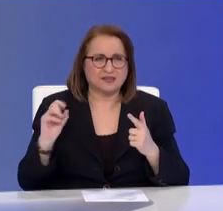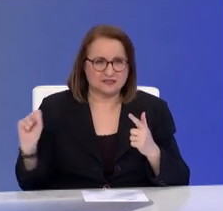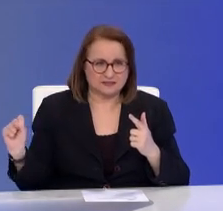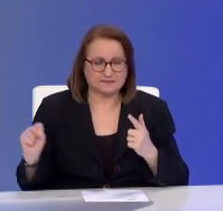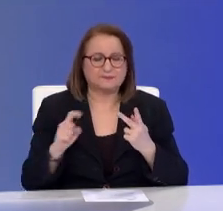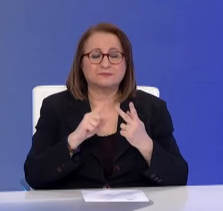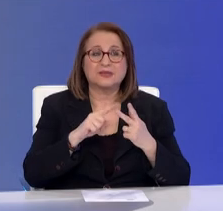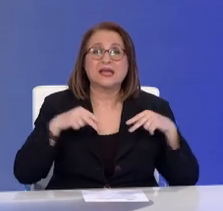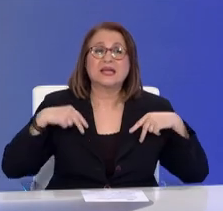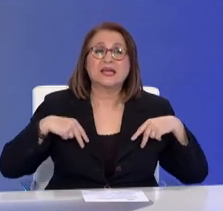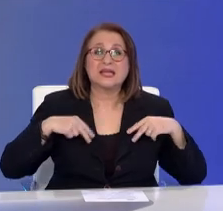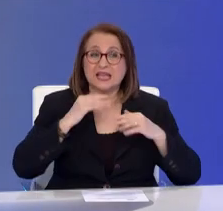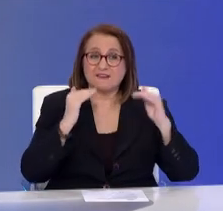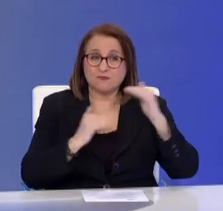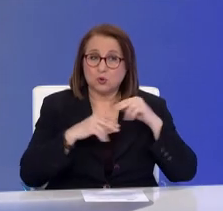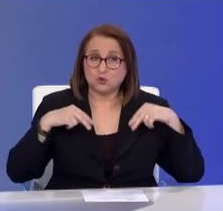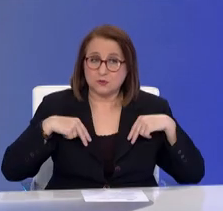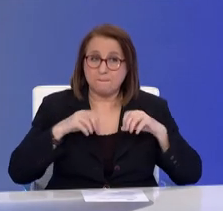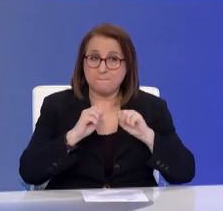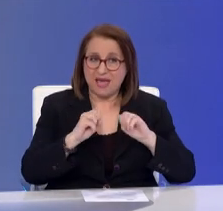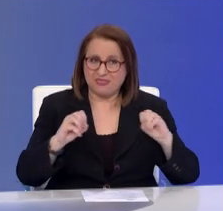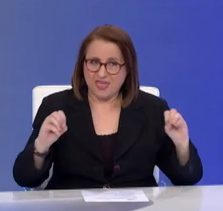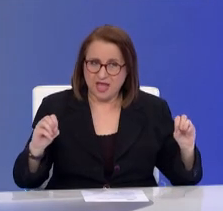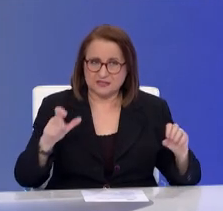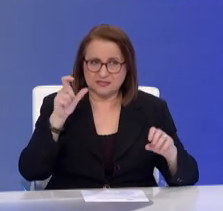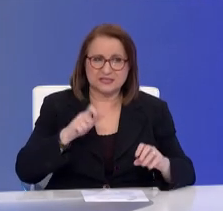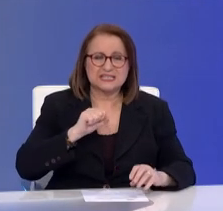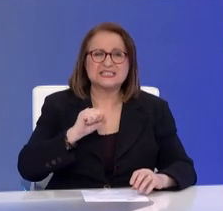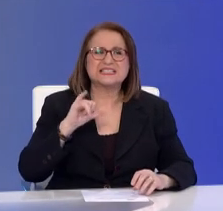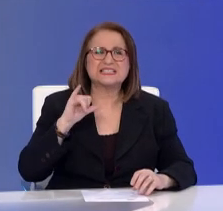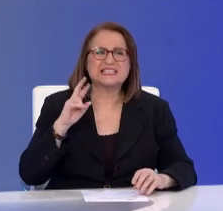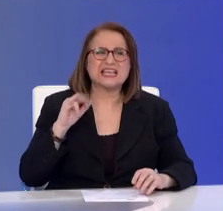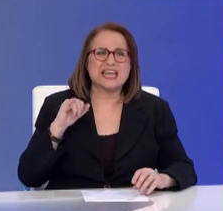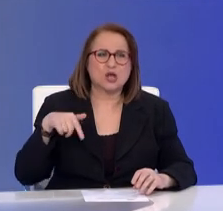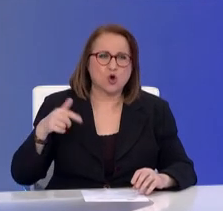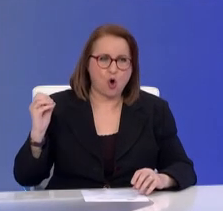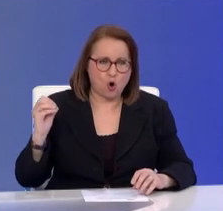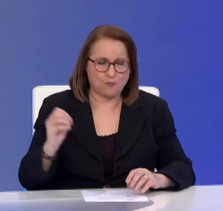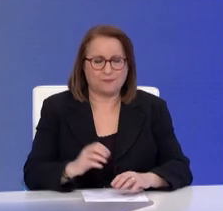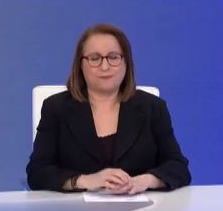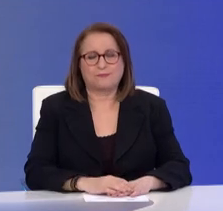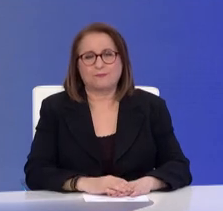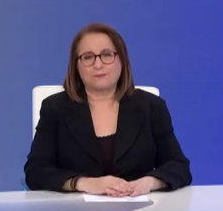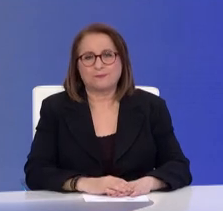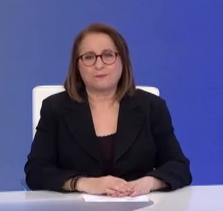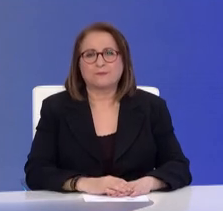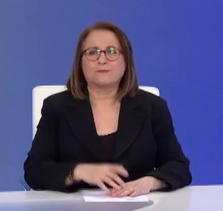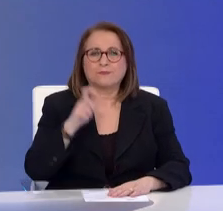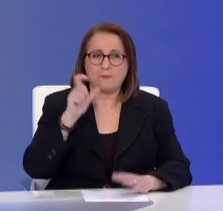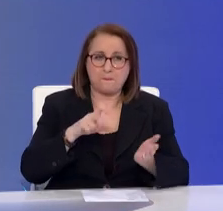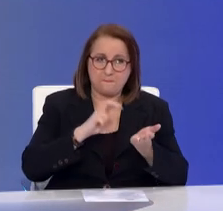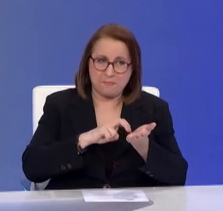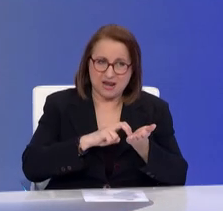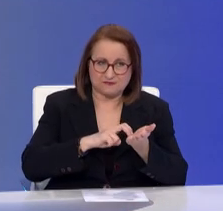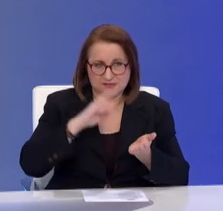τον Υφυπουργό Παιδείας και Θρησκευμάτων, κύριον Άγγελο Συρίγο, τον Πρέσβη των